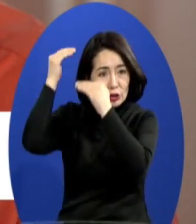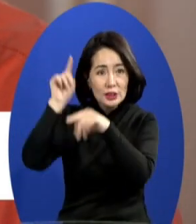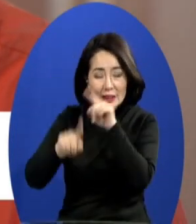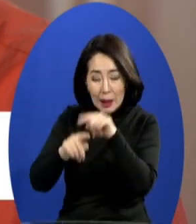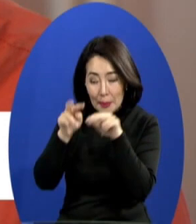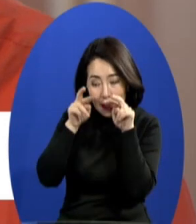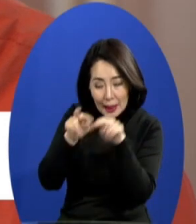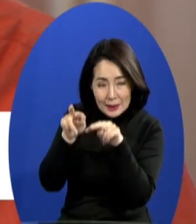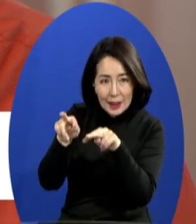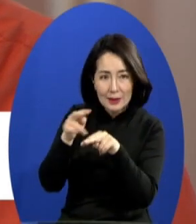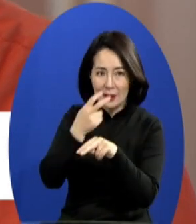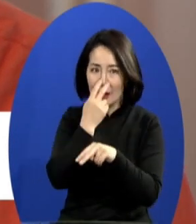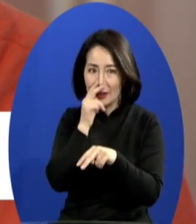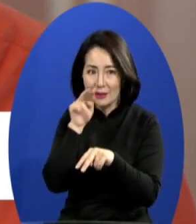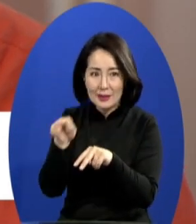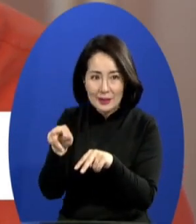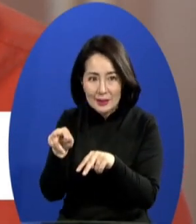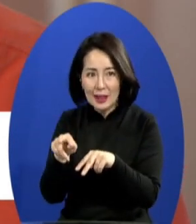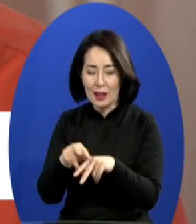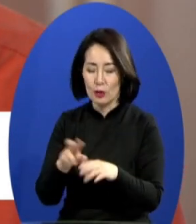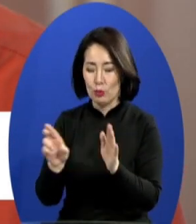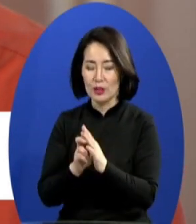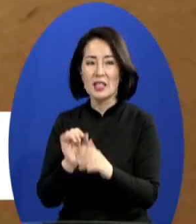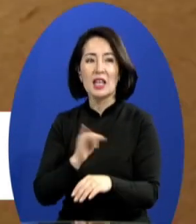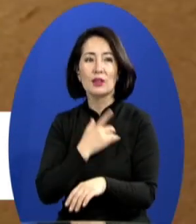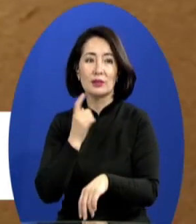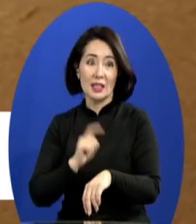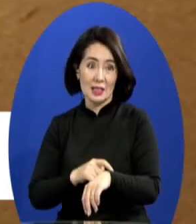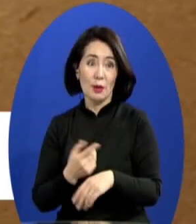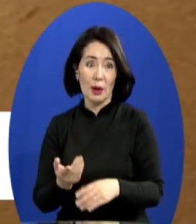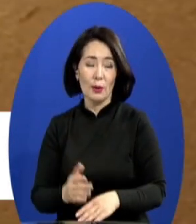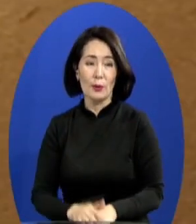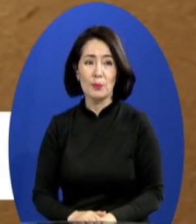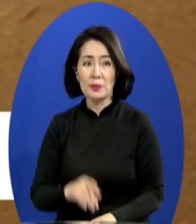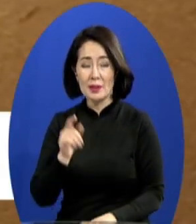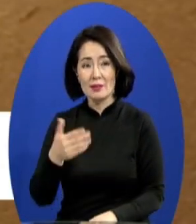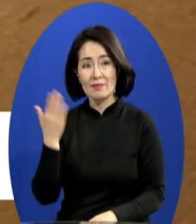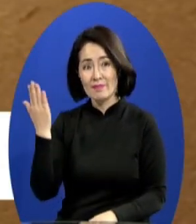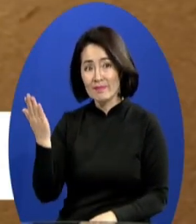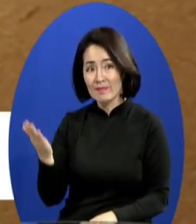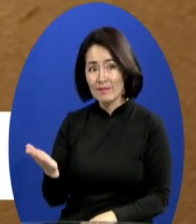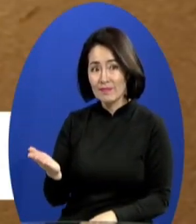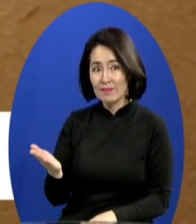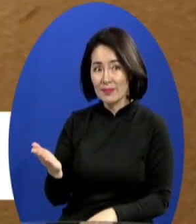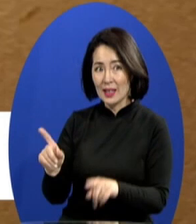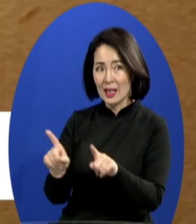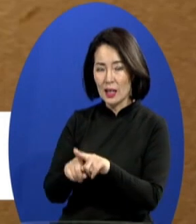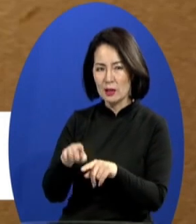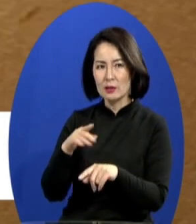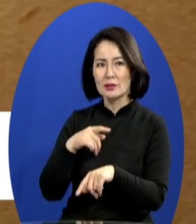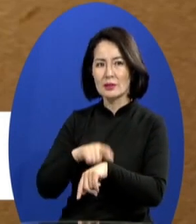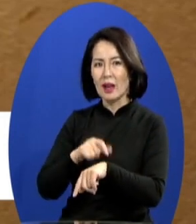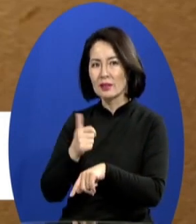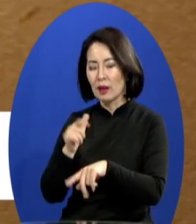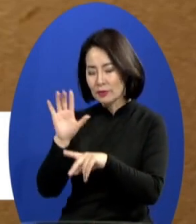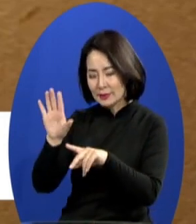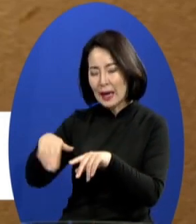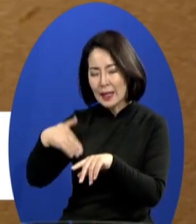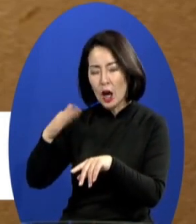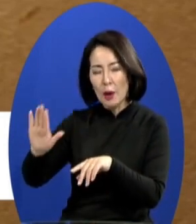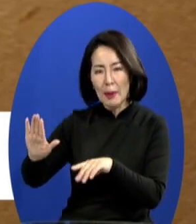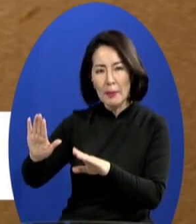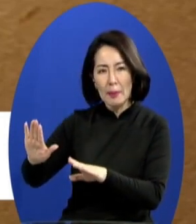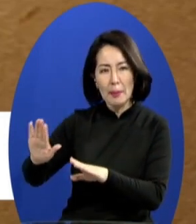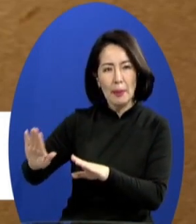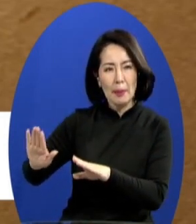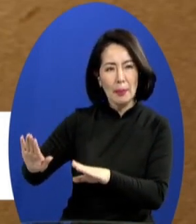бид нар анзаарах боломж л нөгөө төвтэй цаг хугацаа маань. Энэ харагдаж байгаа бичлэг шиг үр хүүхдэд завдаа болохоор ойлгож хайрлая гэд орхих